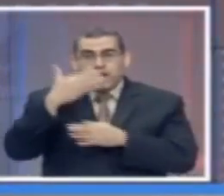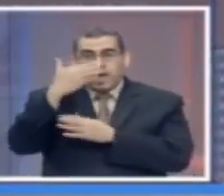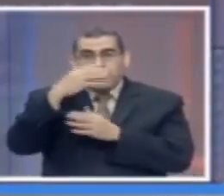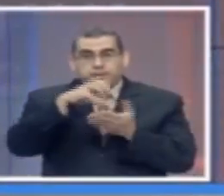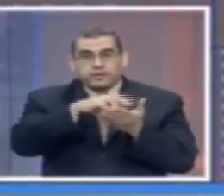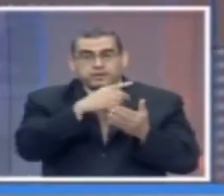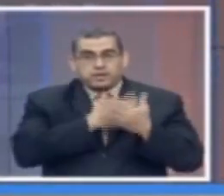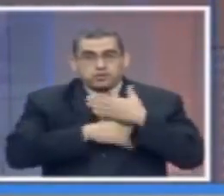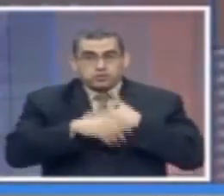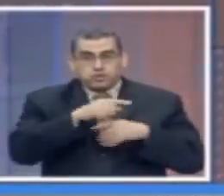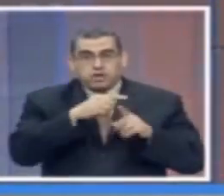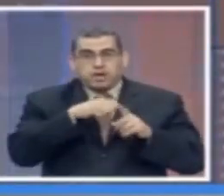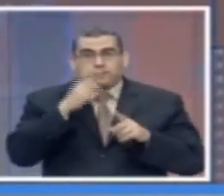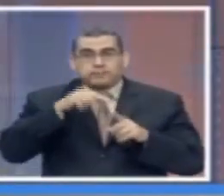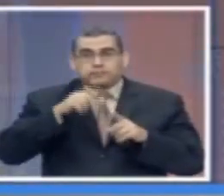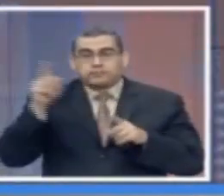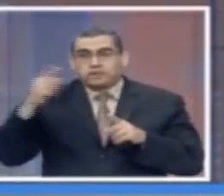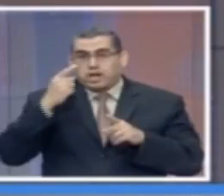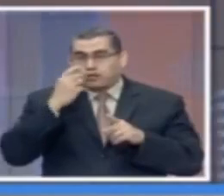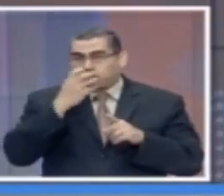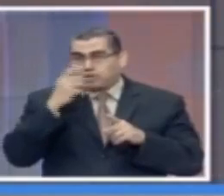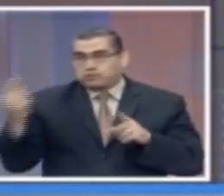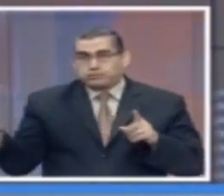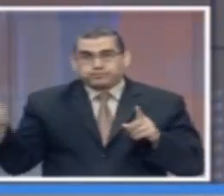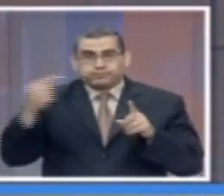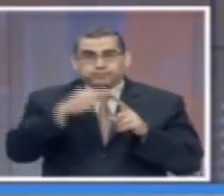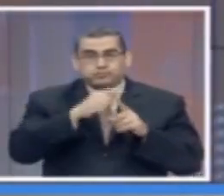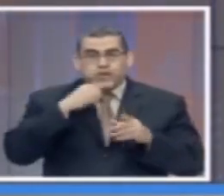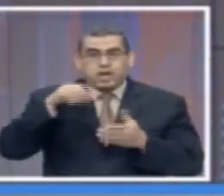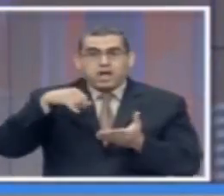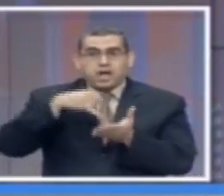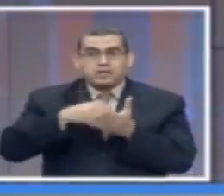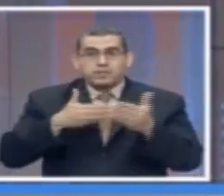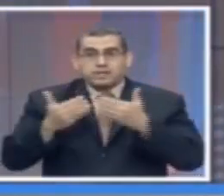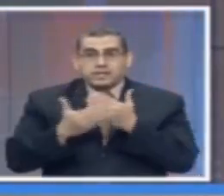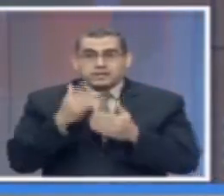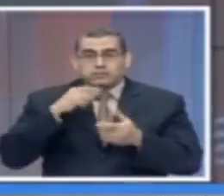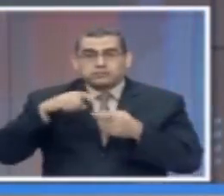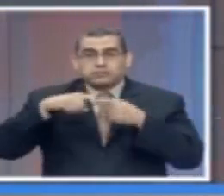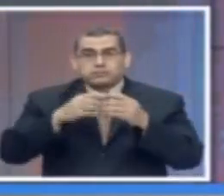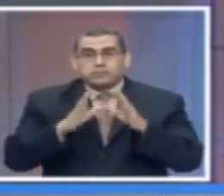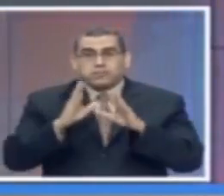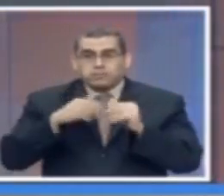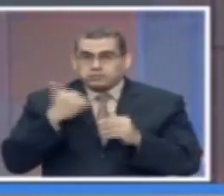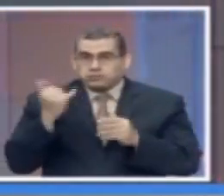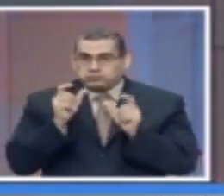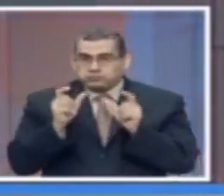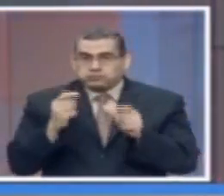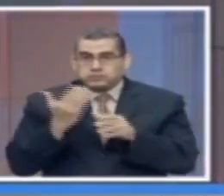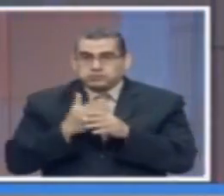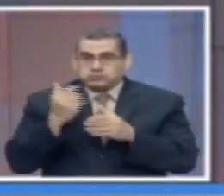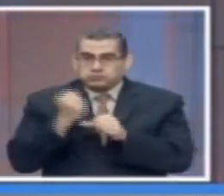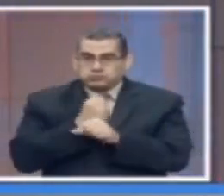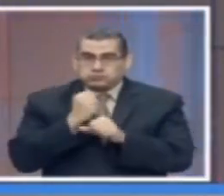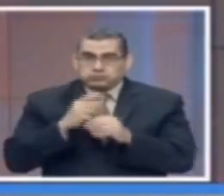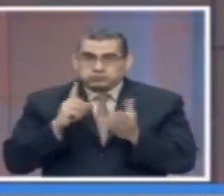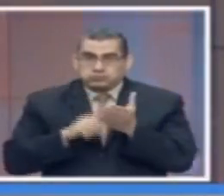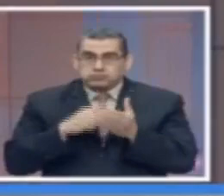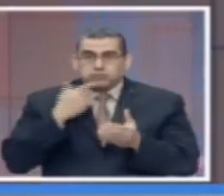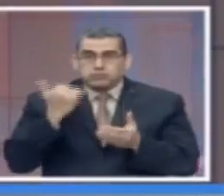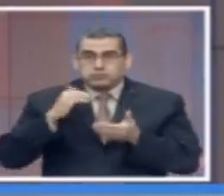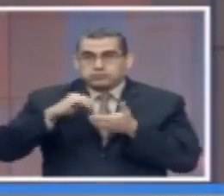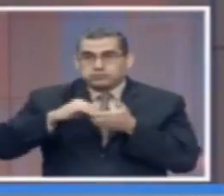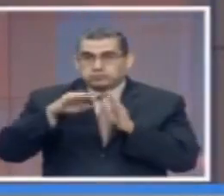الجديدة والعين السخنة مرورا بالعاصمة الإدارية الجديدة أهم مشروعات النقل التي تحرص مصر على تنفيذها، وأن هناك